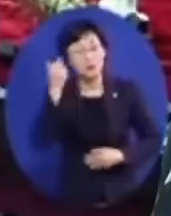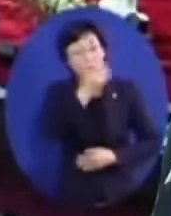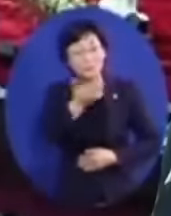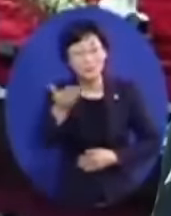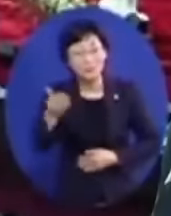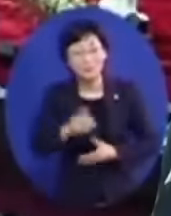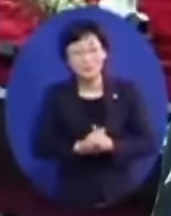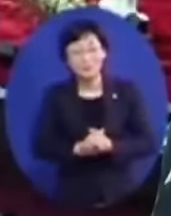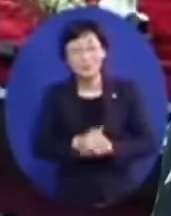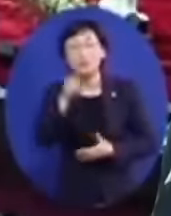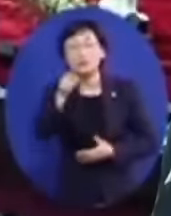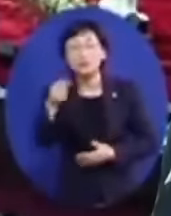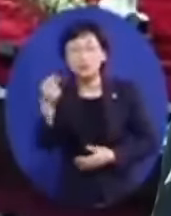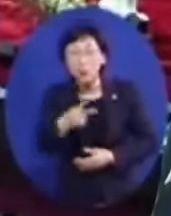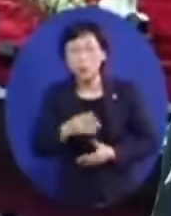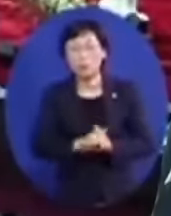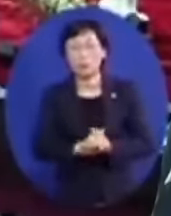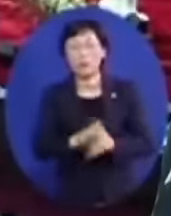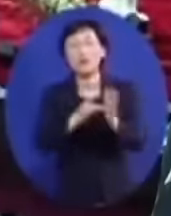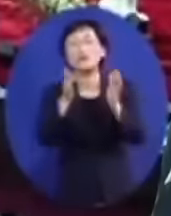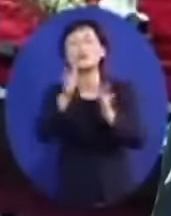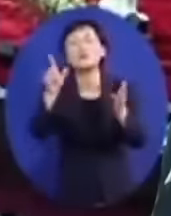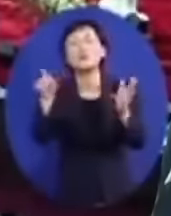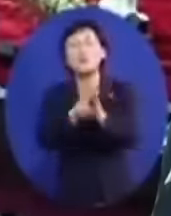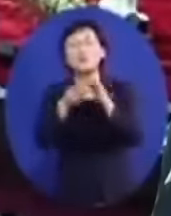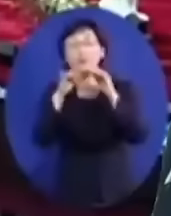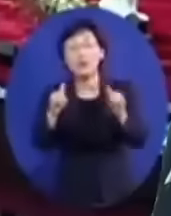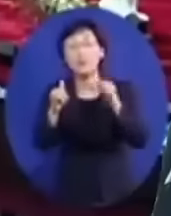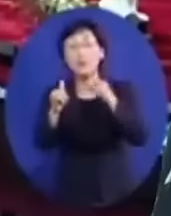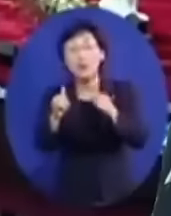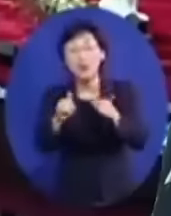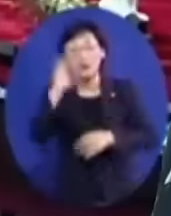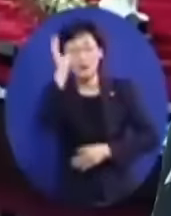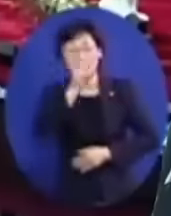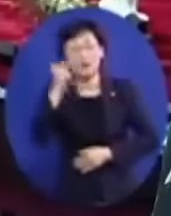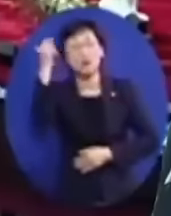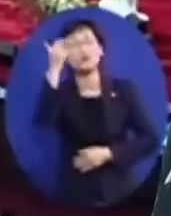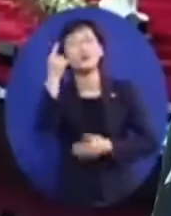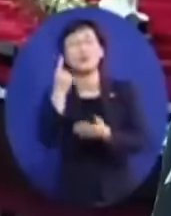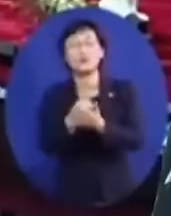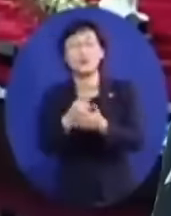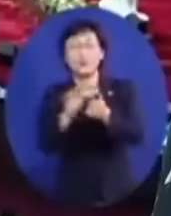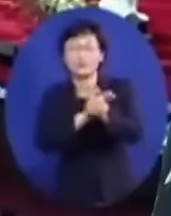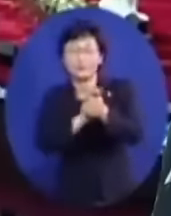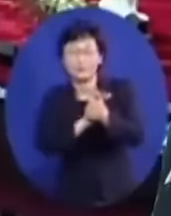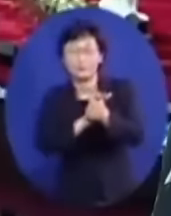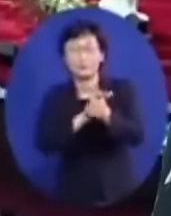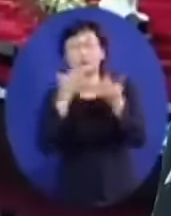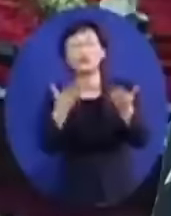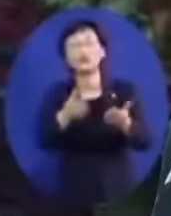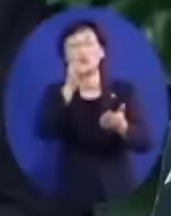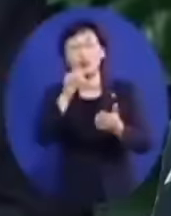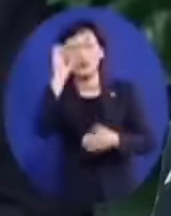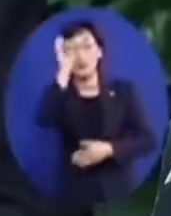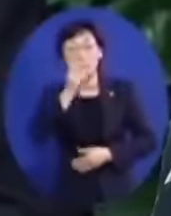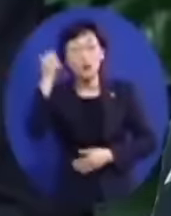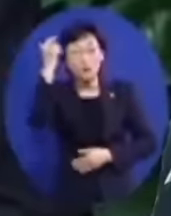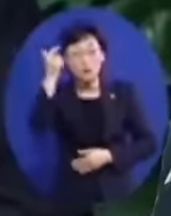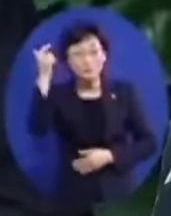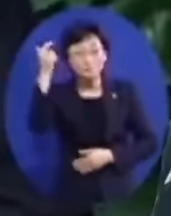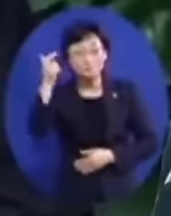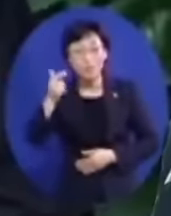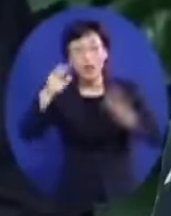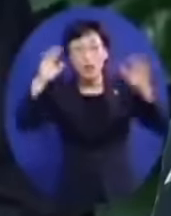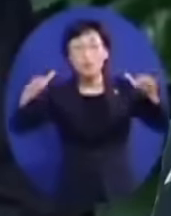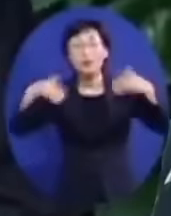것입니까? 그리고 우리 예수 믿는 사람에게는 성령이 와서 위로해 주고 있는 것입니다. 성령은